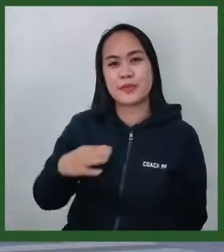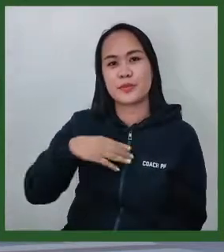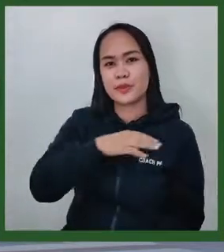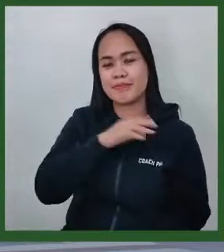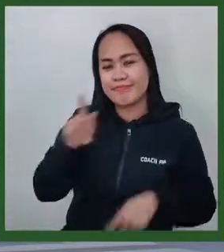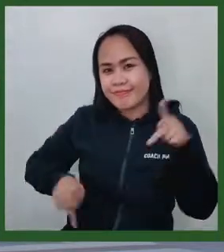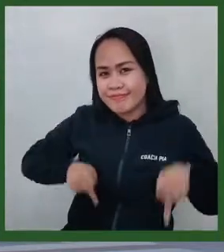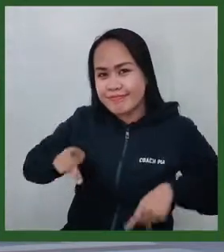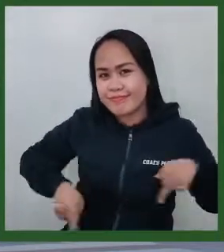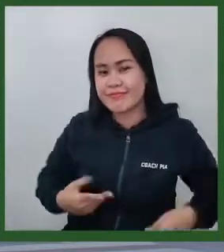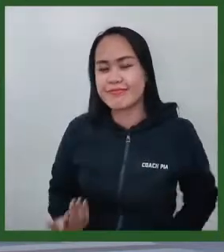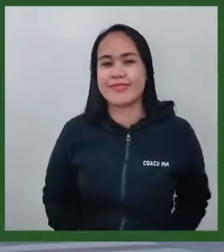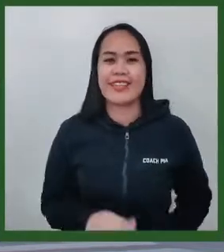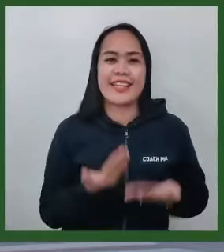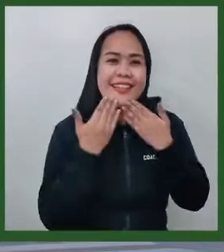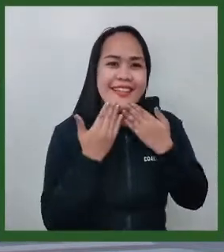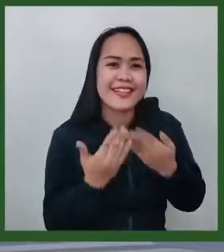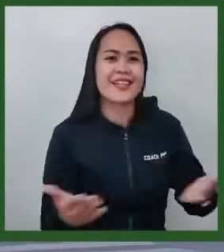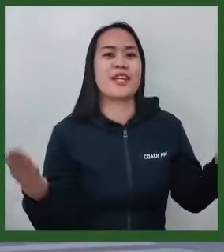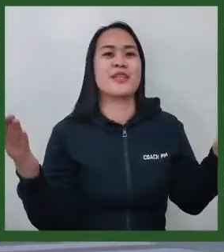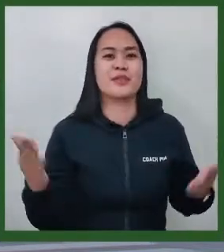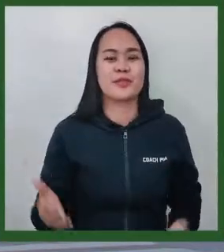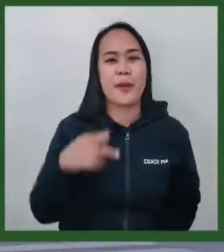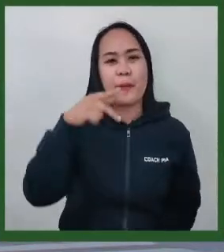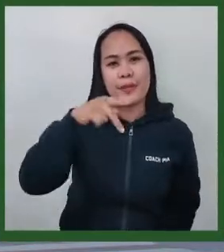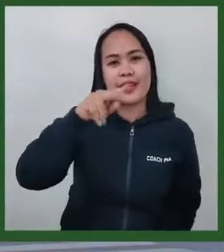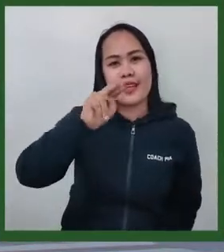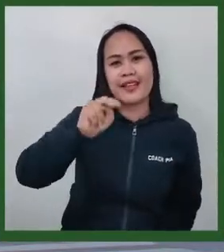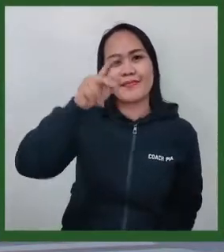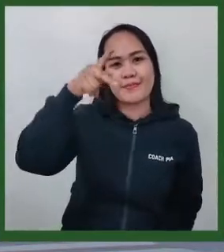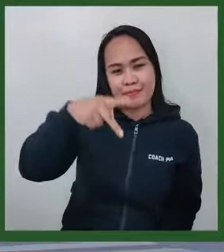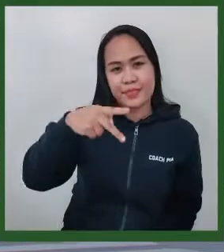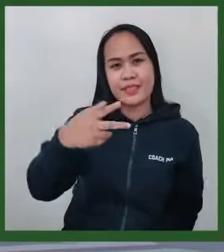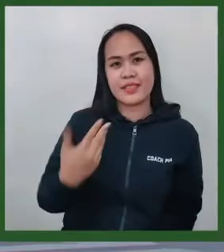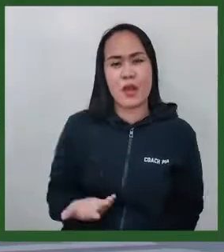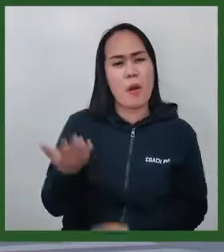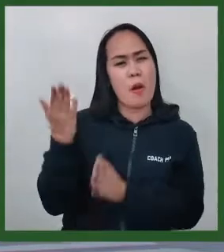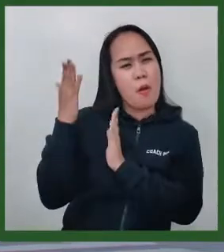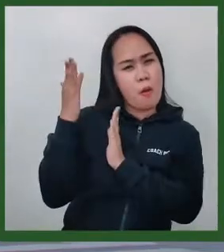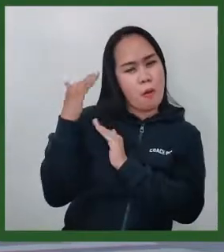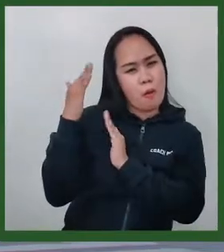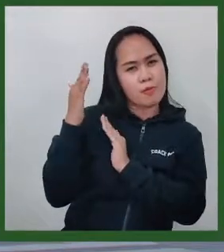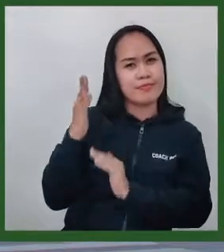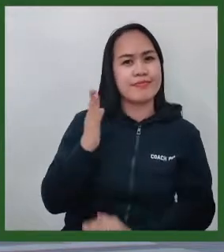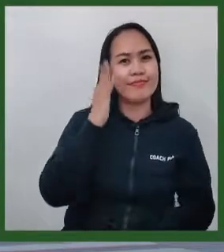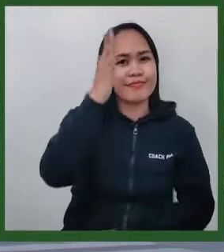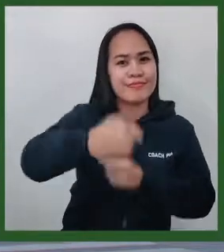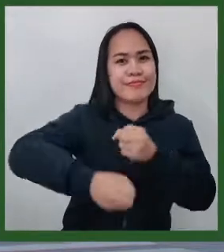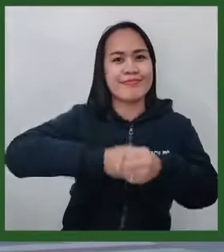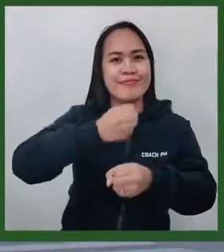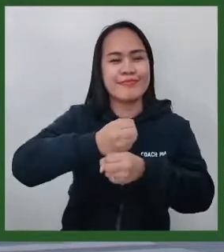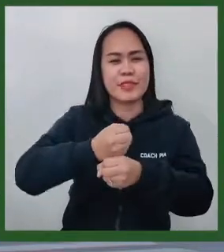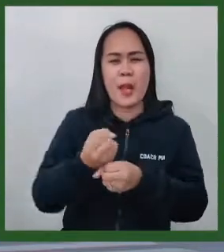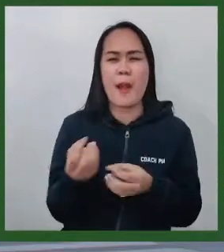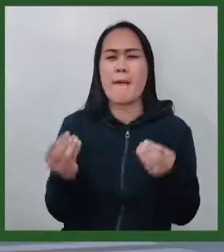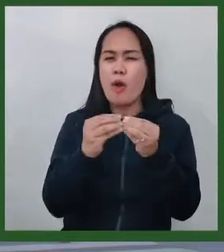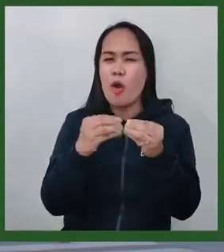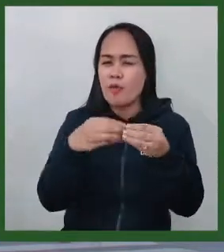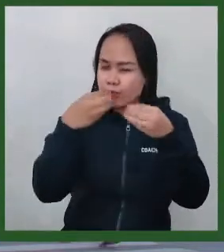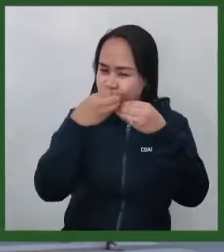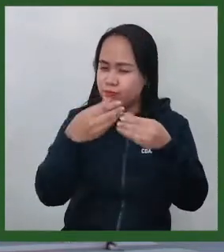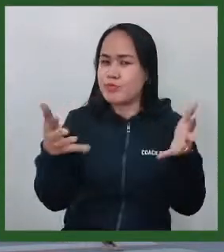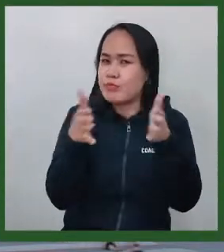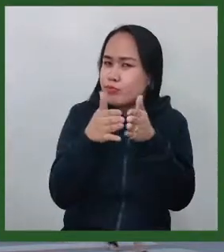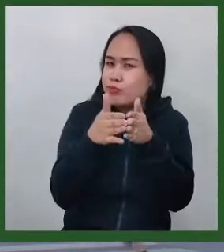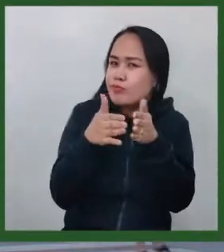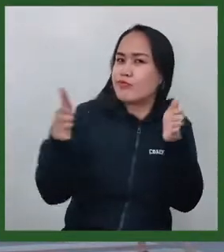So kami po ay nagpapasalamat sa Philippine National Police at nawa ay next year ay mas mapalawak pa natin ang ating